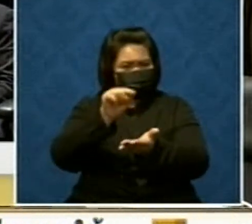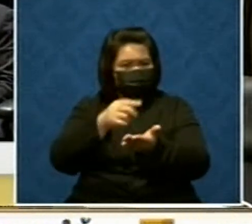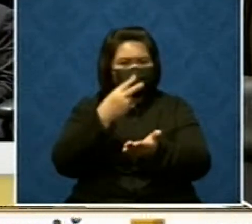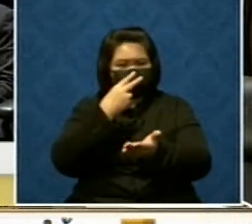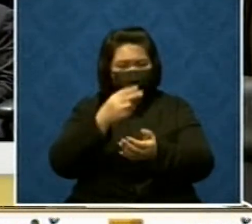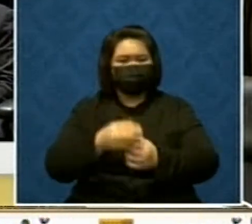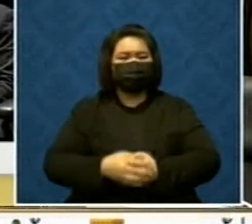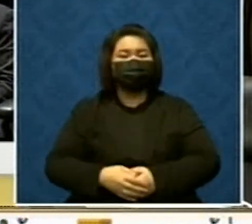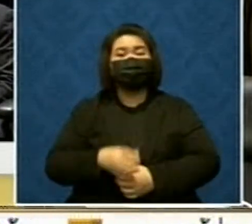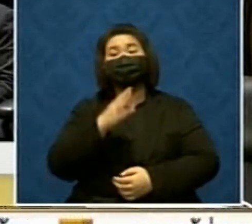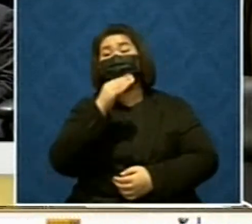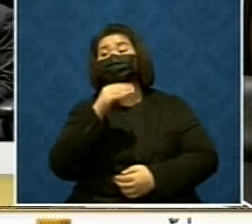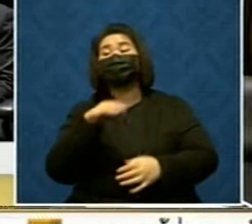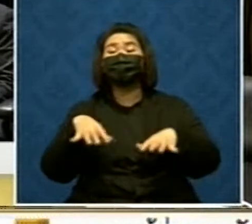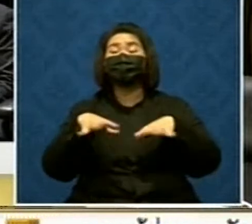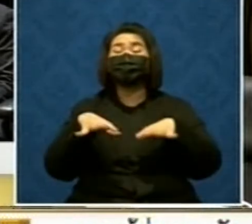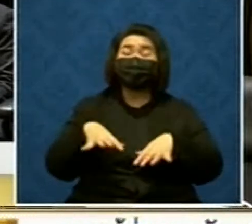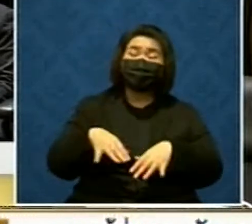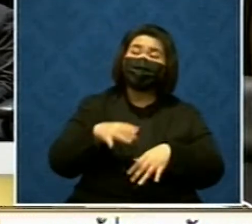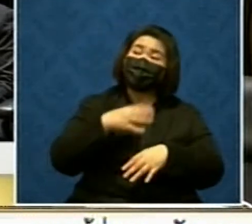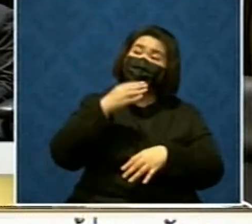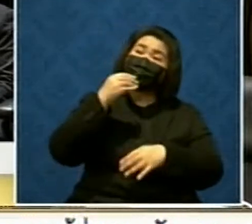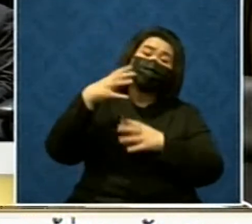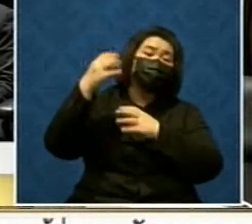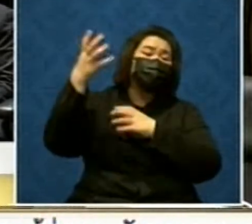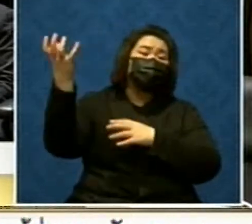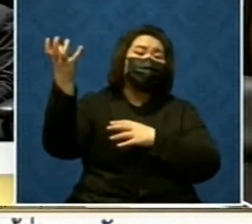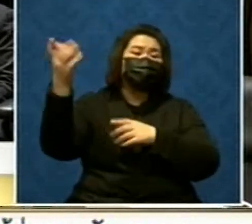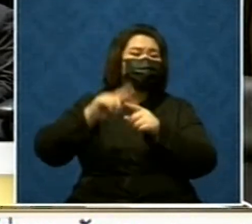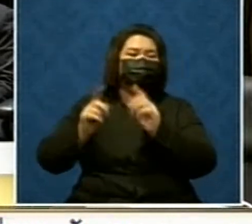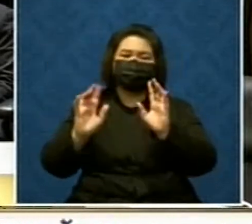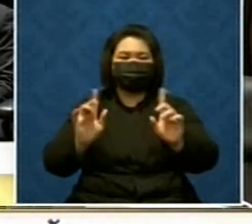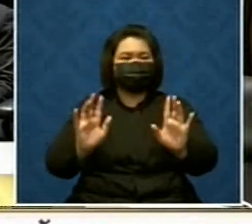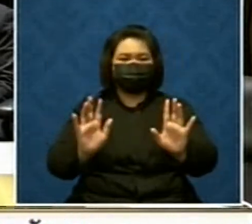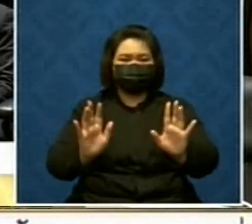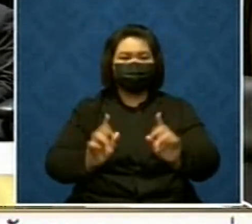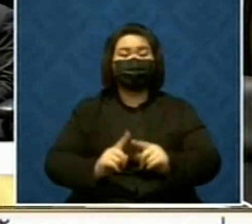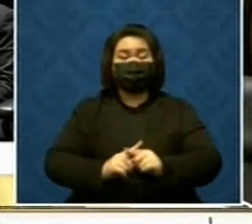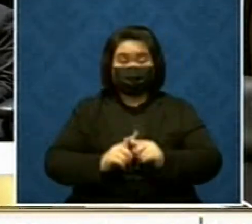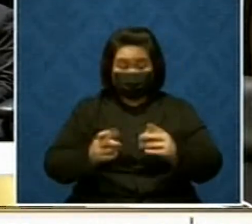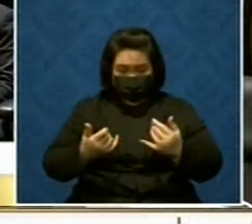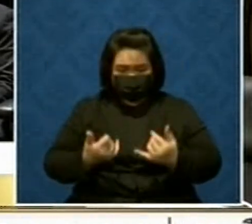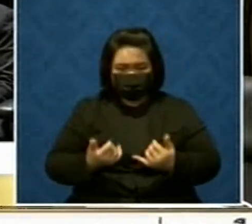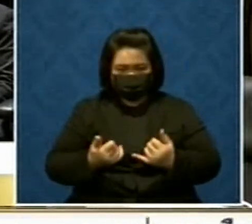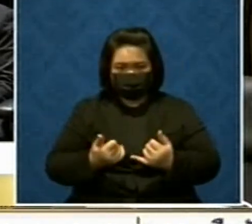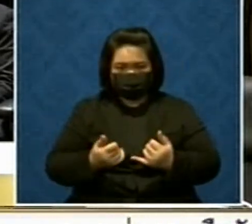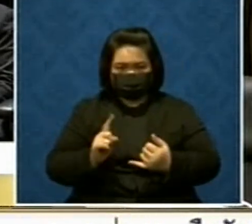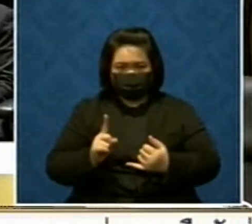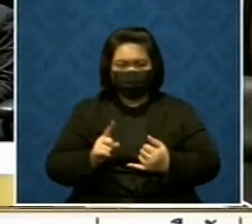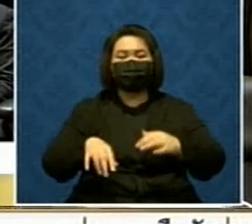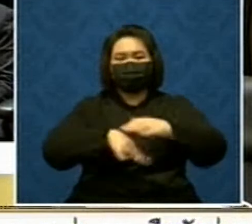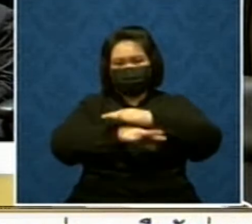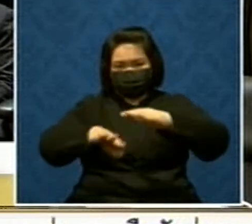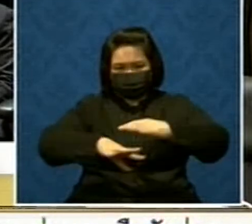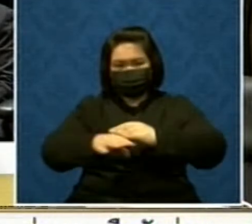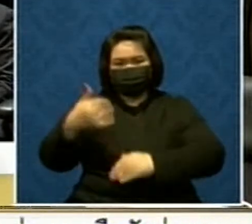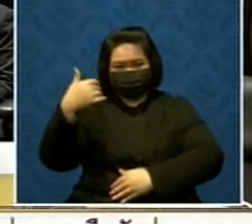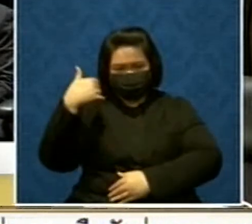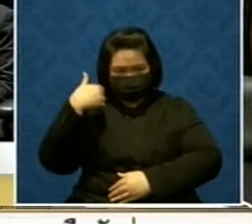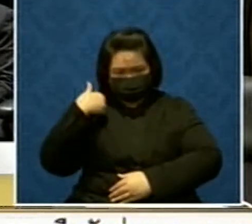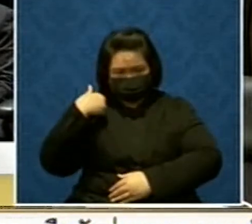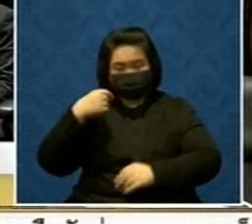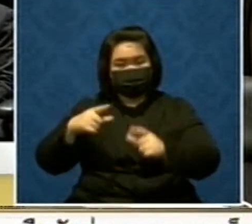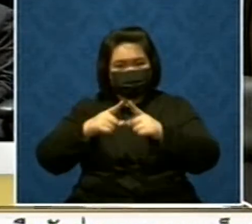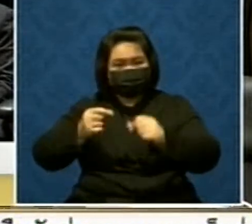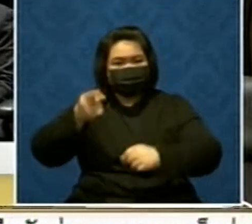หรอกครับพูดลอยๆไม่มีต้องเป็นเรื่องที่เป็นหลักฐานจริงข้อเท็จจ